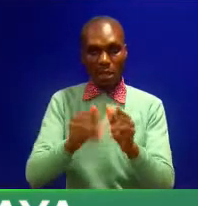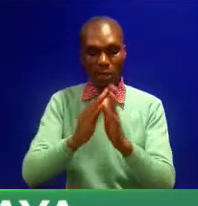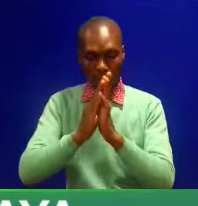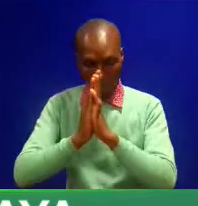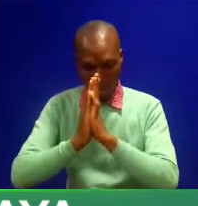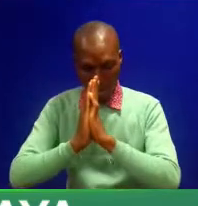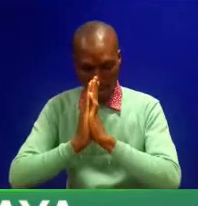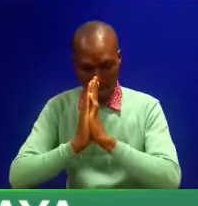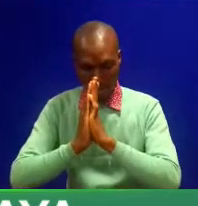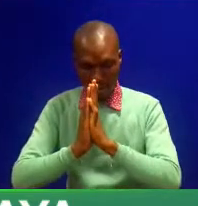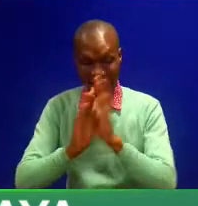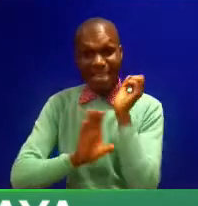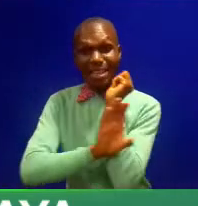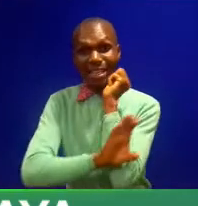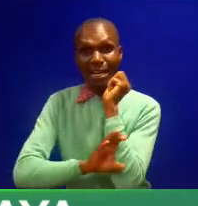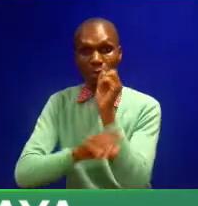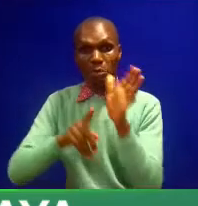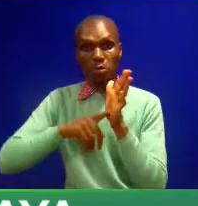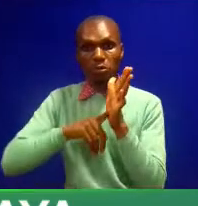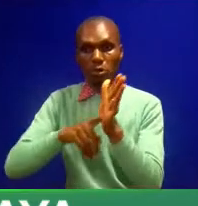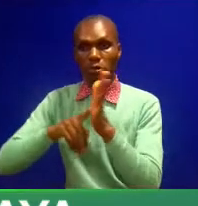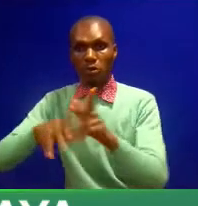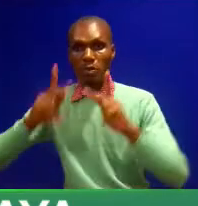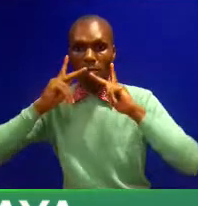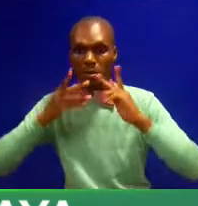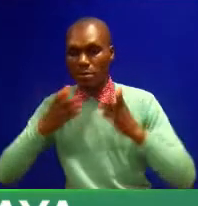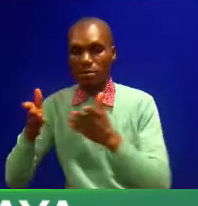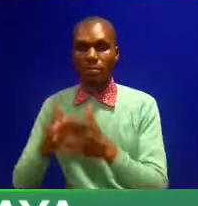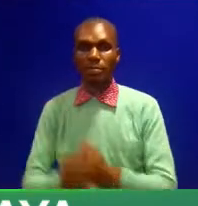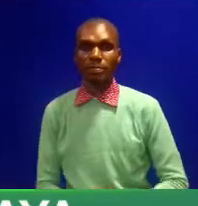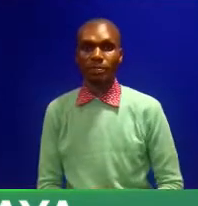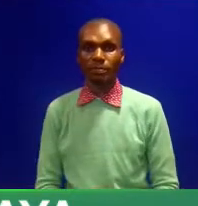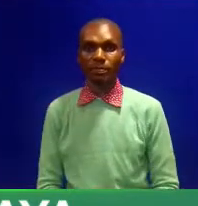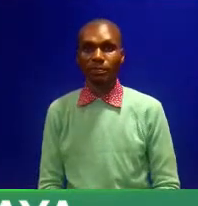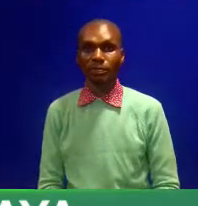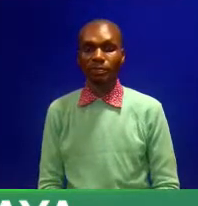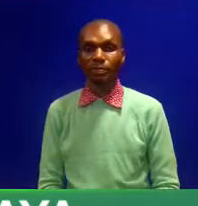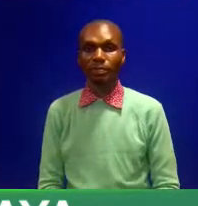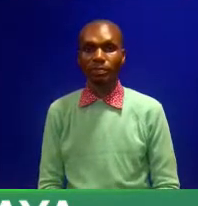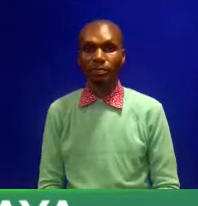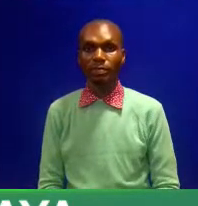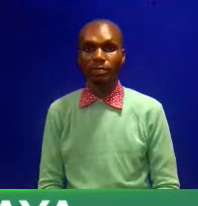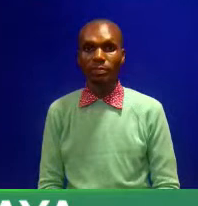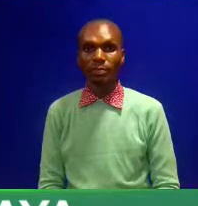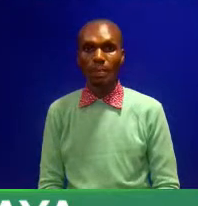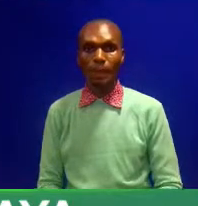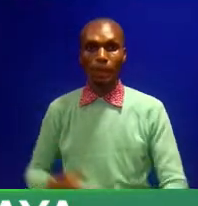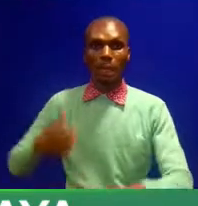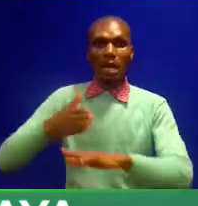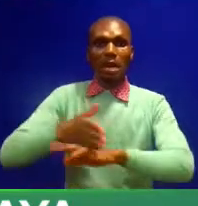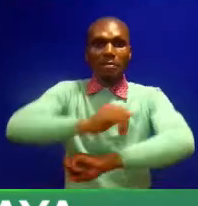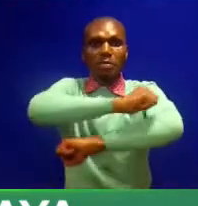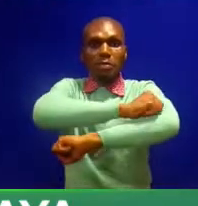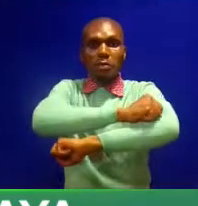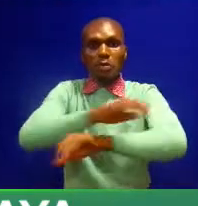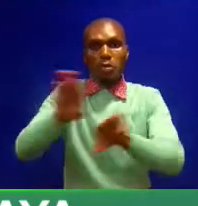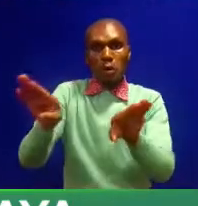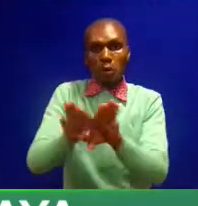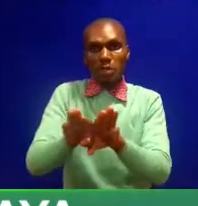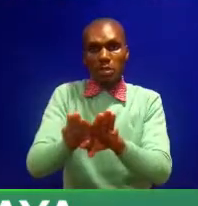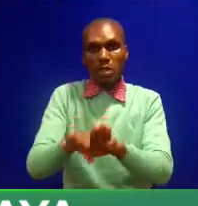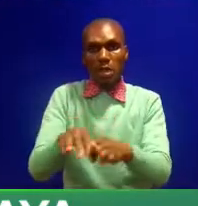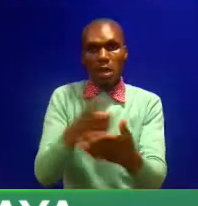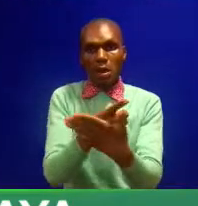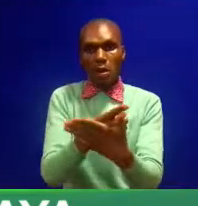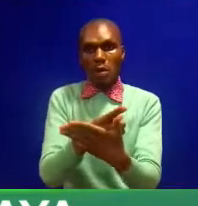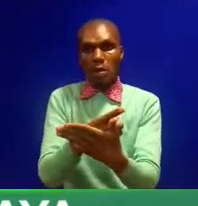omorembe ogendere kwene kiwa. Mwari kito josfata misi, norobati uruwa sentira yugu ime. Mbaga yechi sukuru wasia kwa ase ewike ya maya